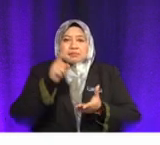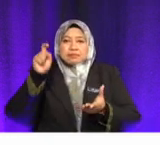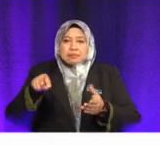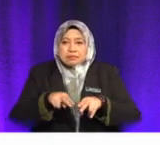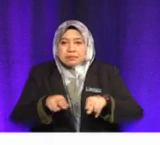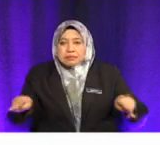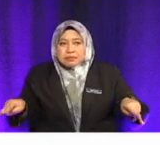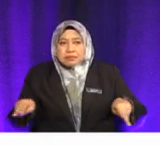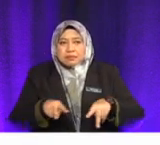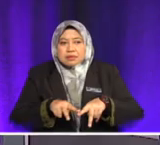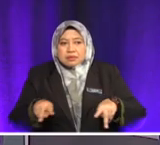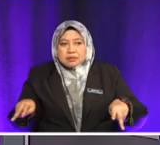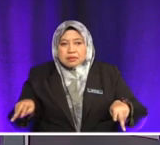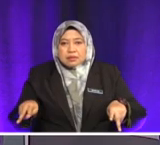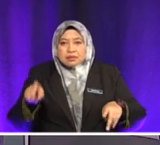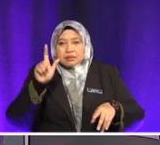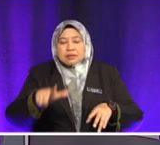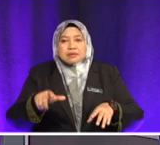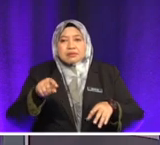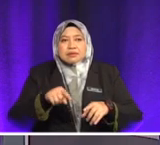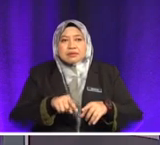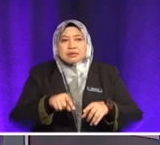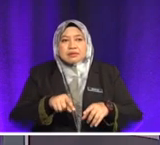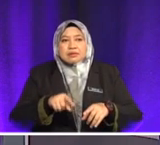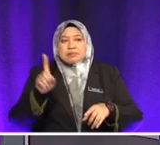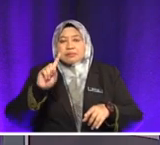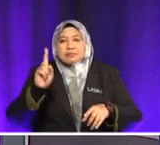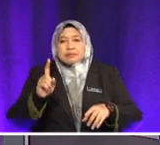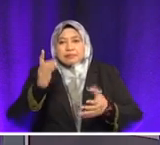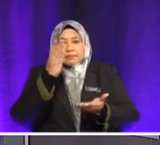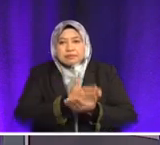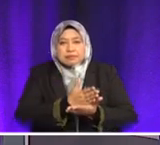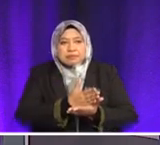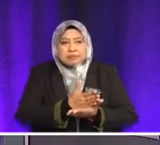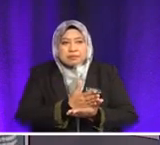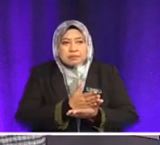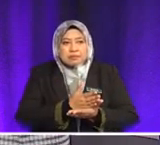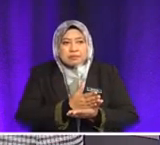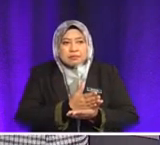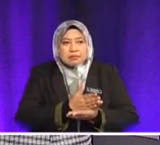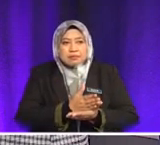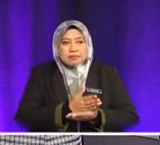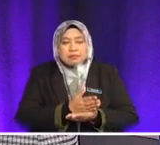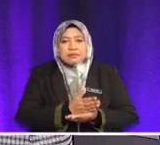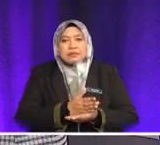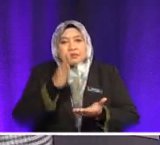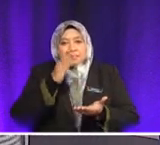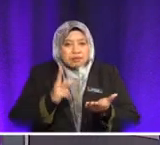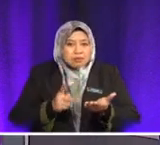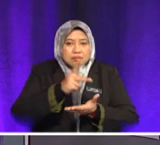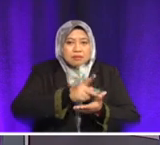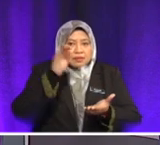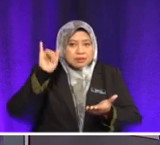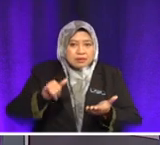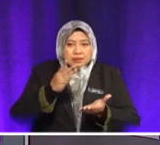kita letak jari kita ke sini yang manakah yang berada di tengah-tengah lokasi ini masih adalah yang berada di tengah kan